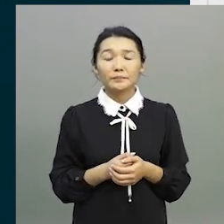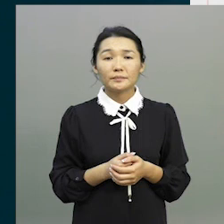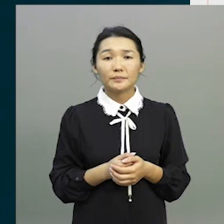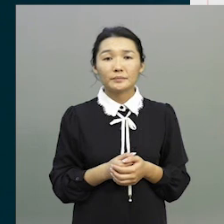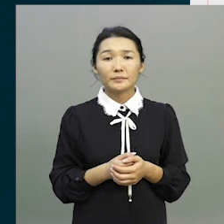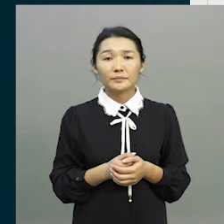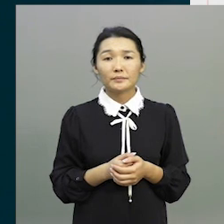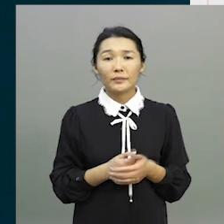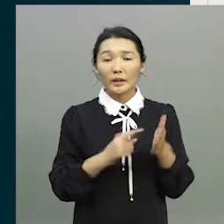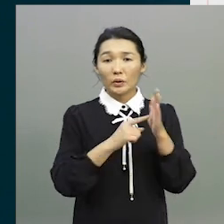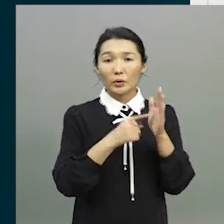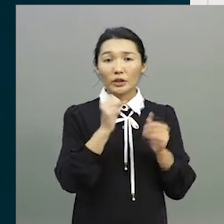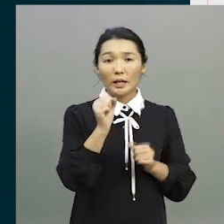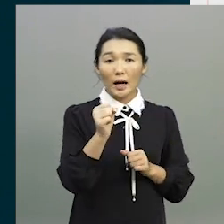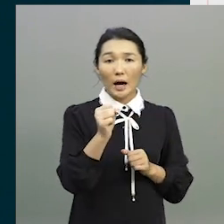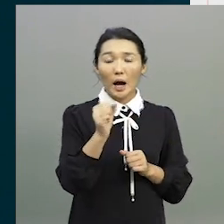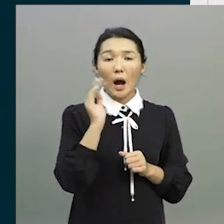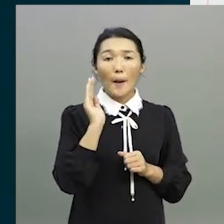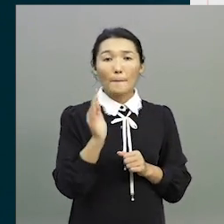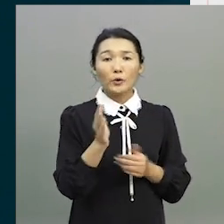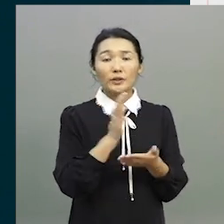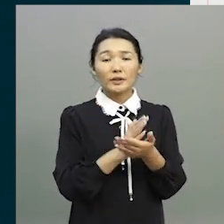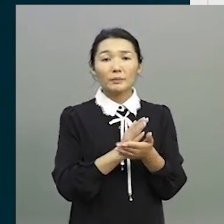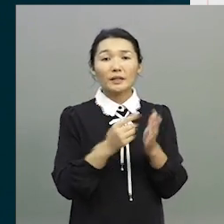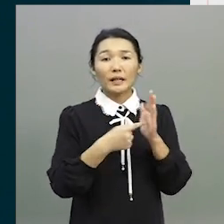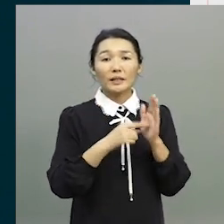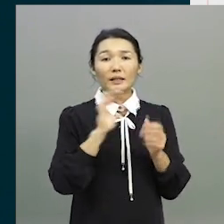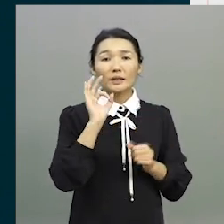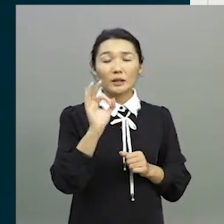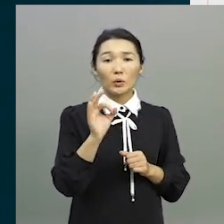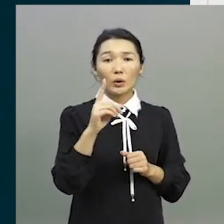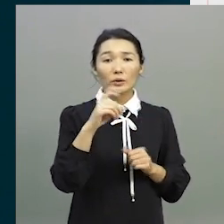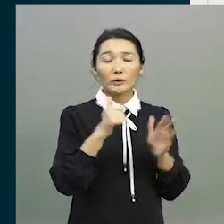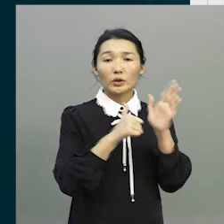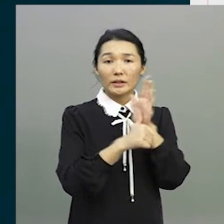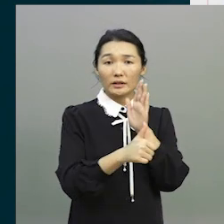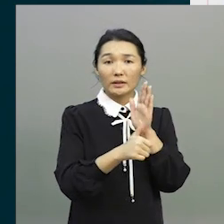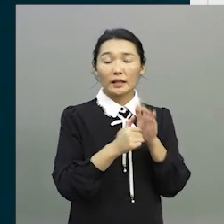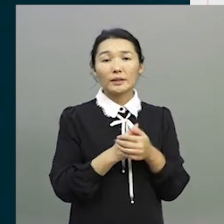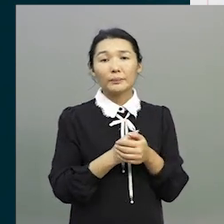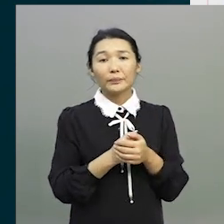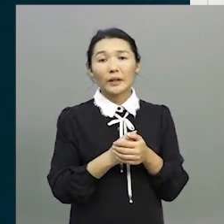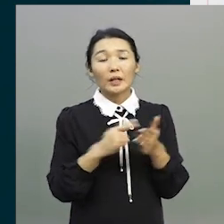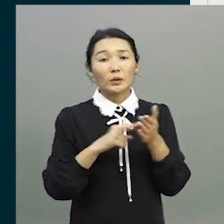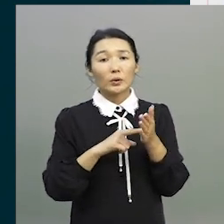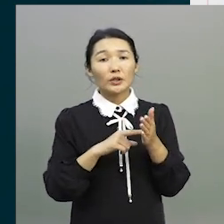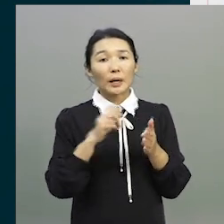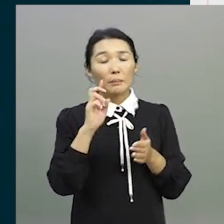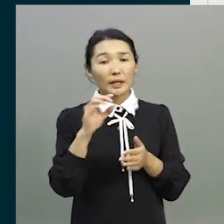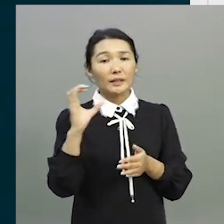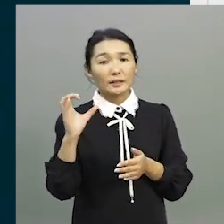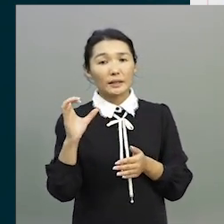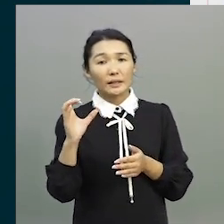. а будет иметь координаты ноль 160 . b и c будут симметричны